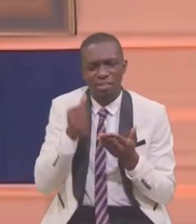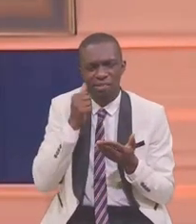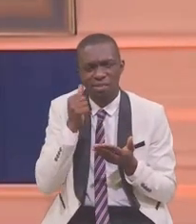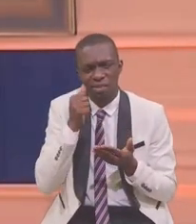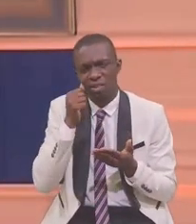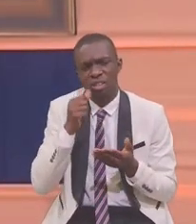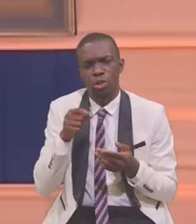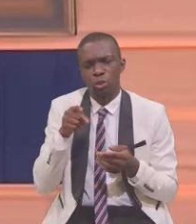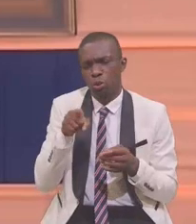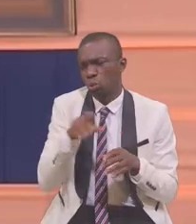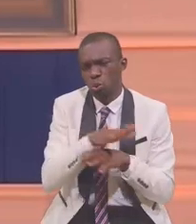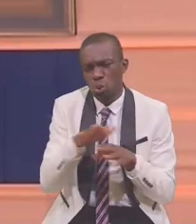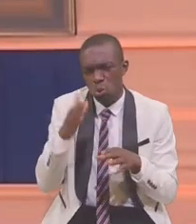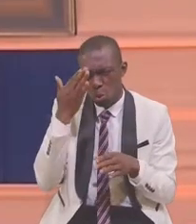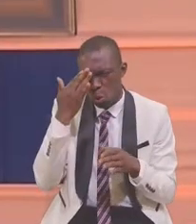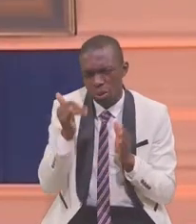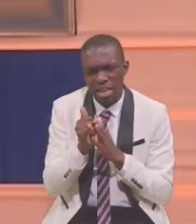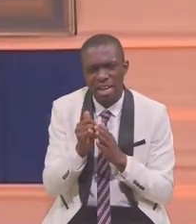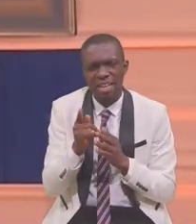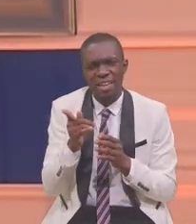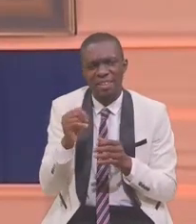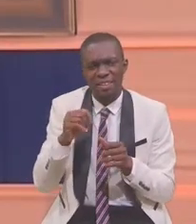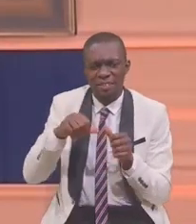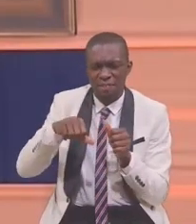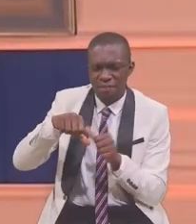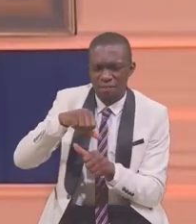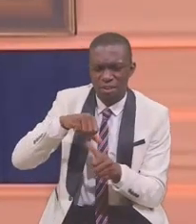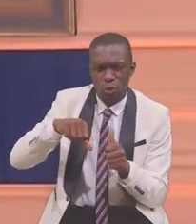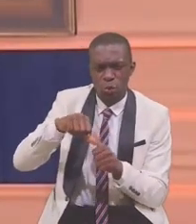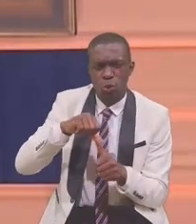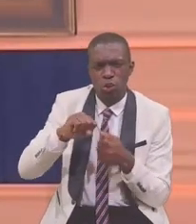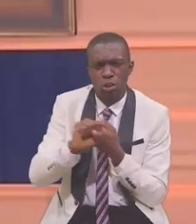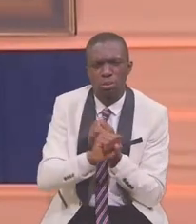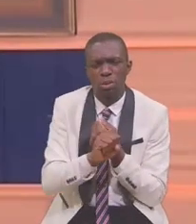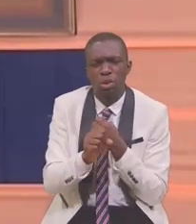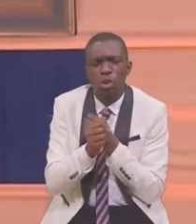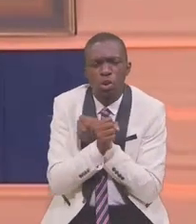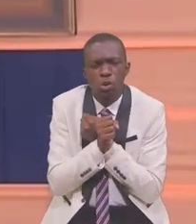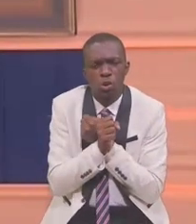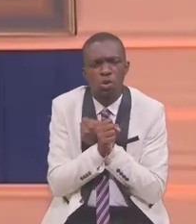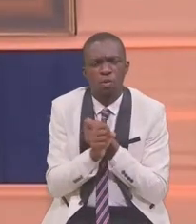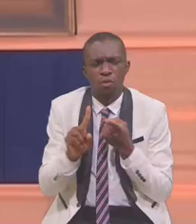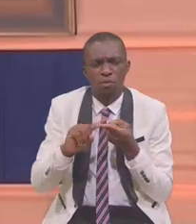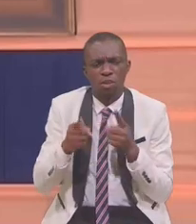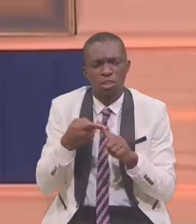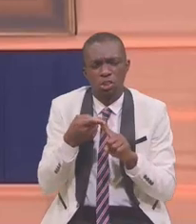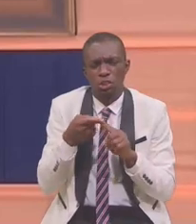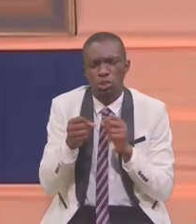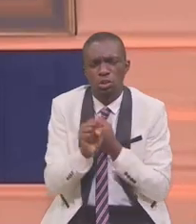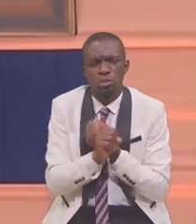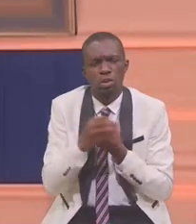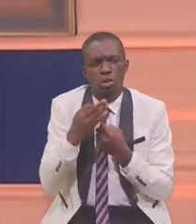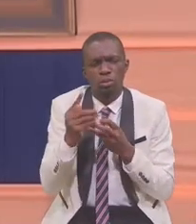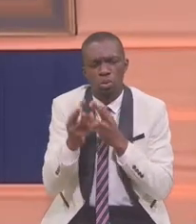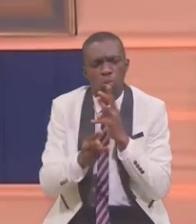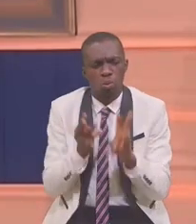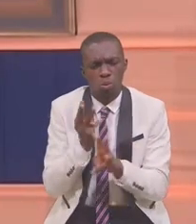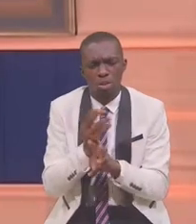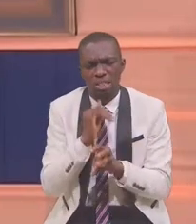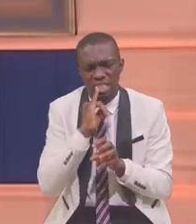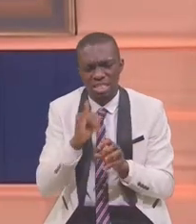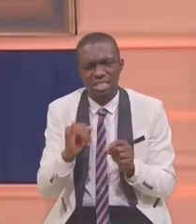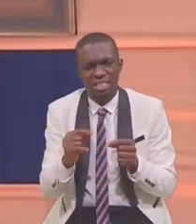l'amour du monde, la communion du monde, l'amour du monde est inimitié contre Dieu? Celui